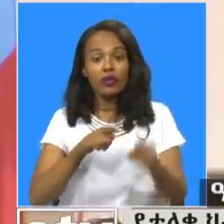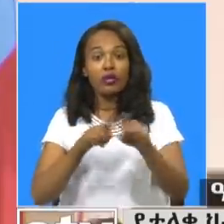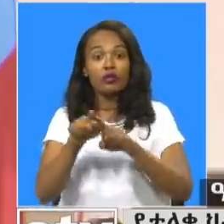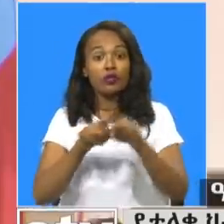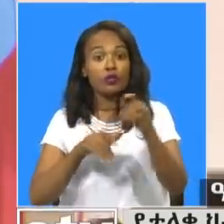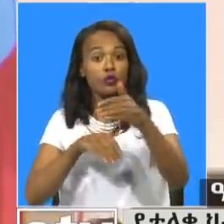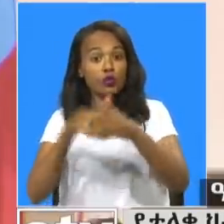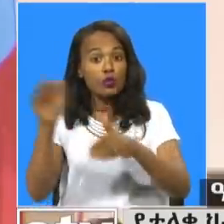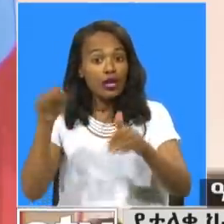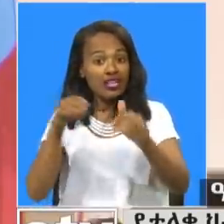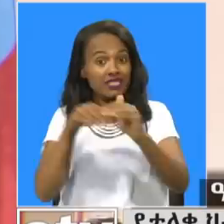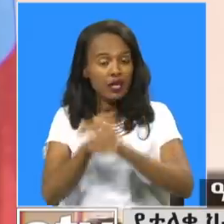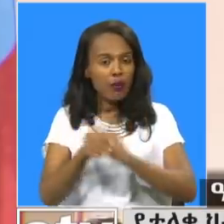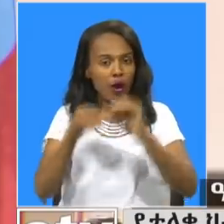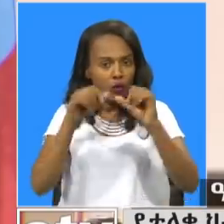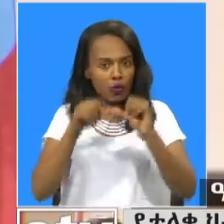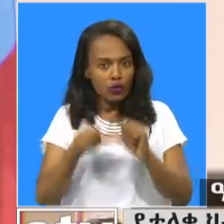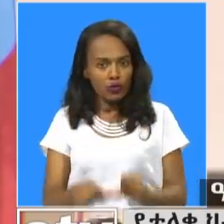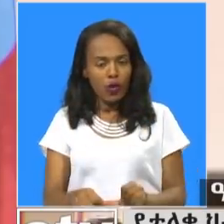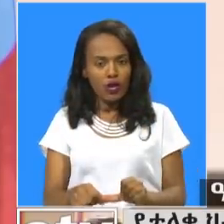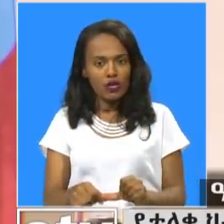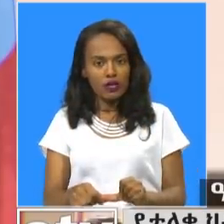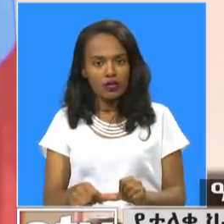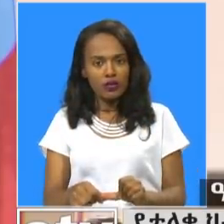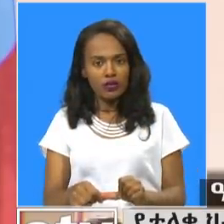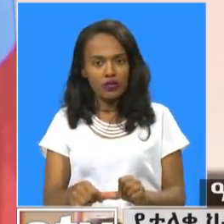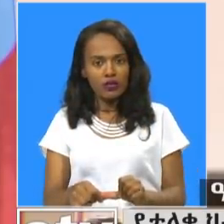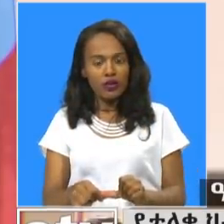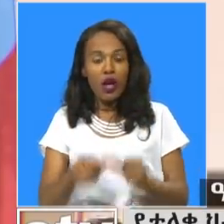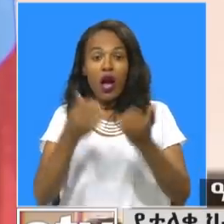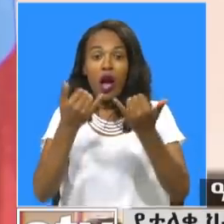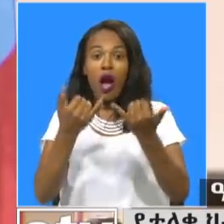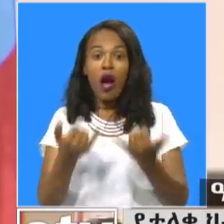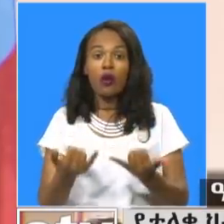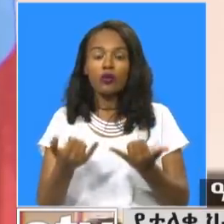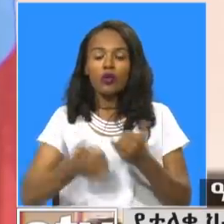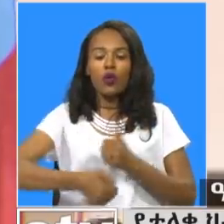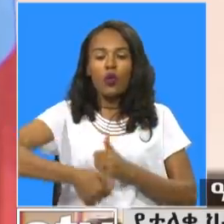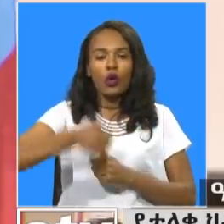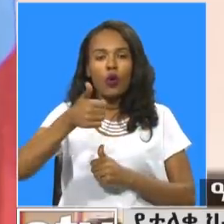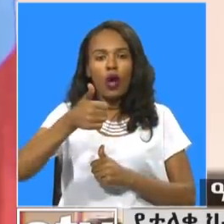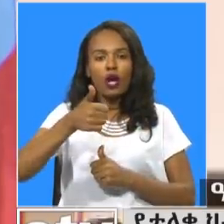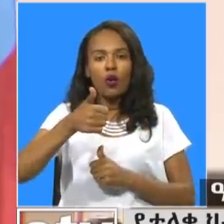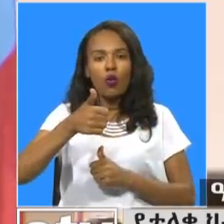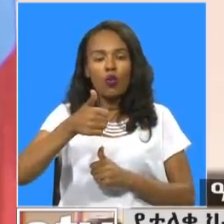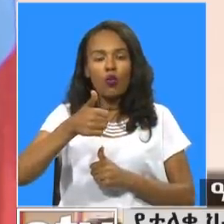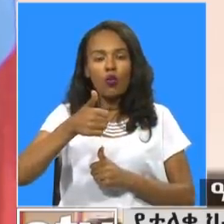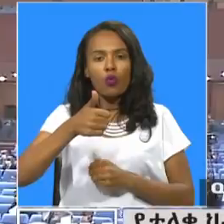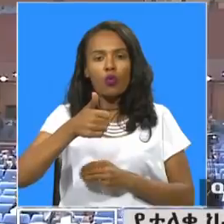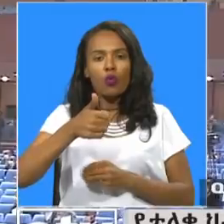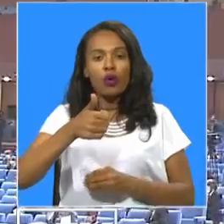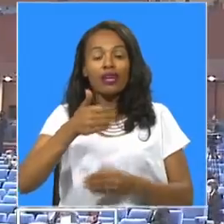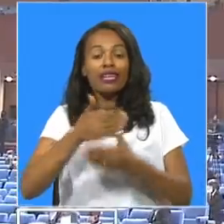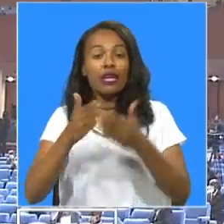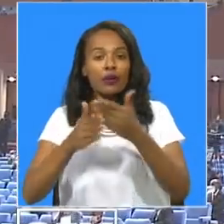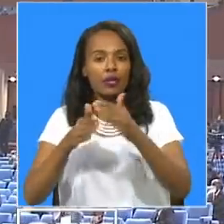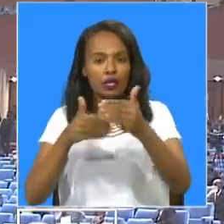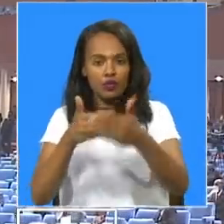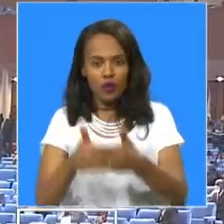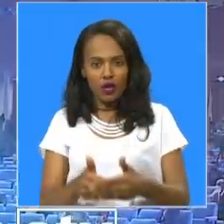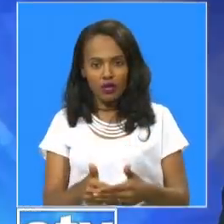ድርድሩ ሲወጣ ሲገባ ቆይቷል። አሁን ወደ ዋናው ሌቭል ደርሷል።